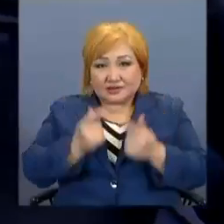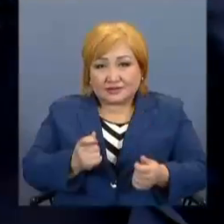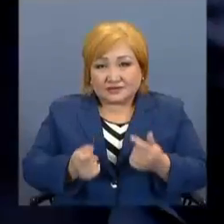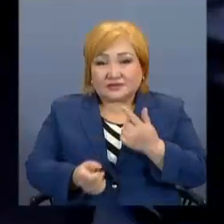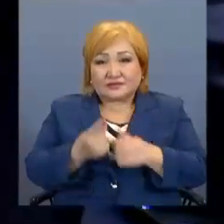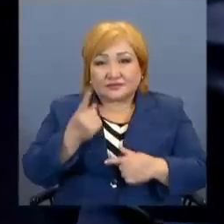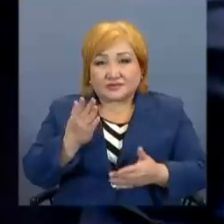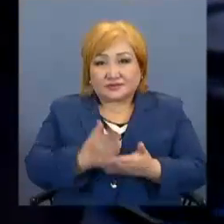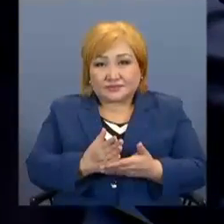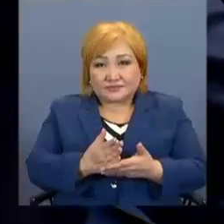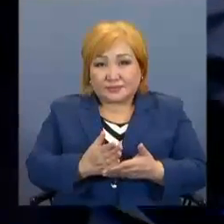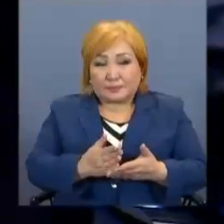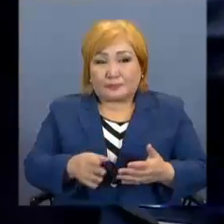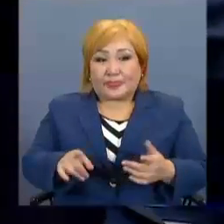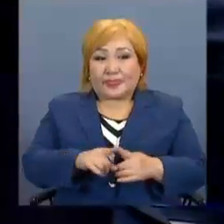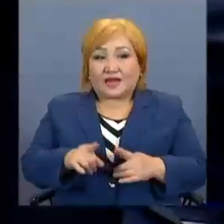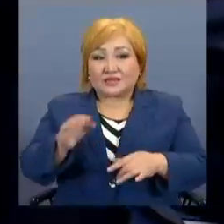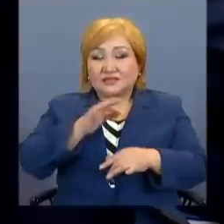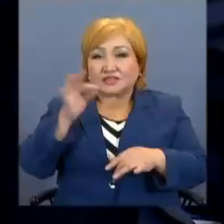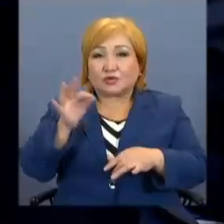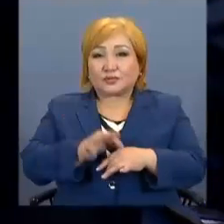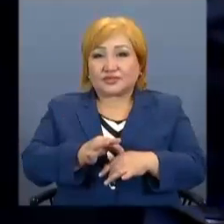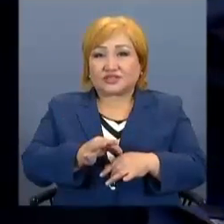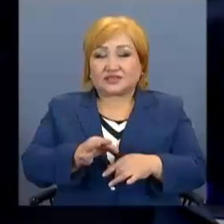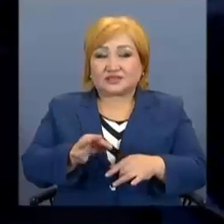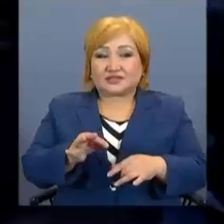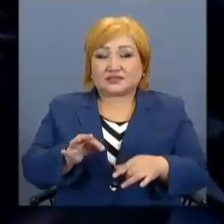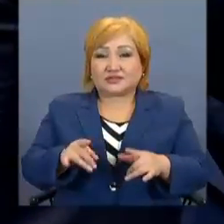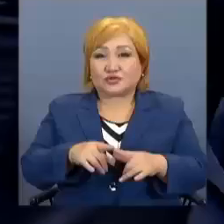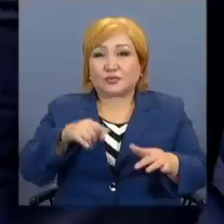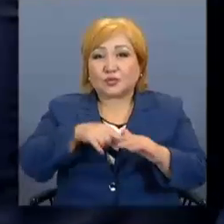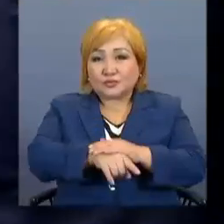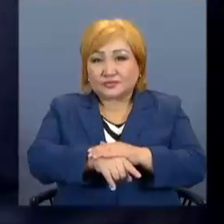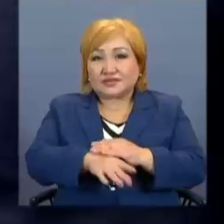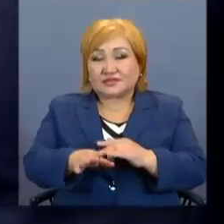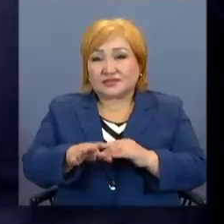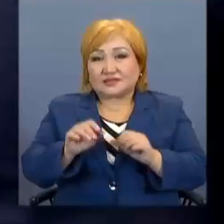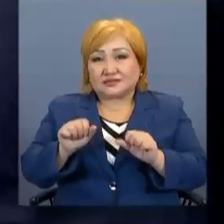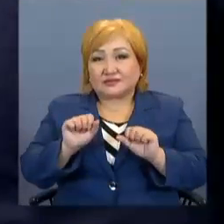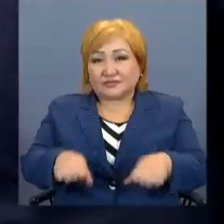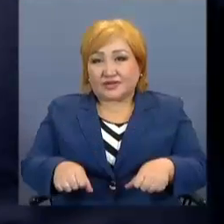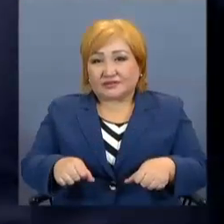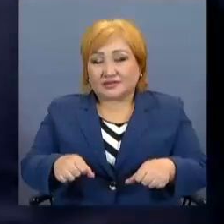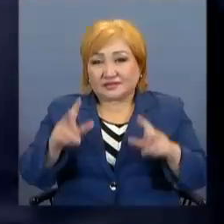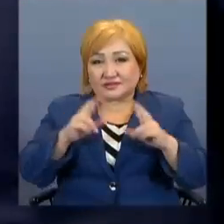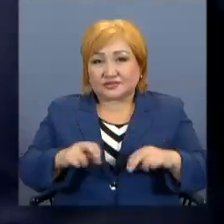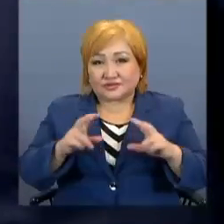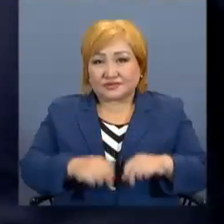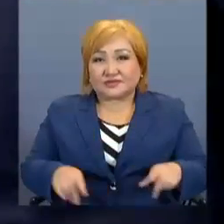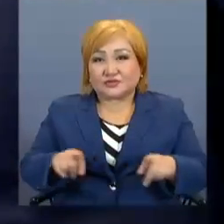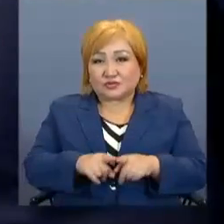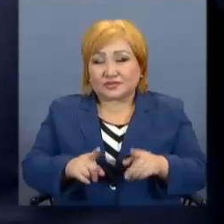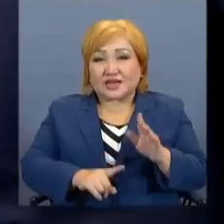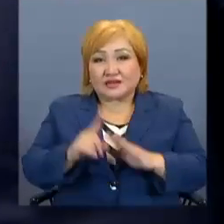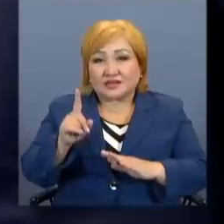Ол даже жауапкершіліктен сытылып кетудің амалын табады дейсіз ғой. Жауапкершілік қанша сытылып неғығанмен, біз алғаш кезде жаңа айттым ғой, жаңа біз